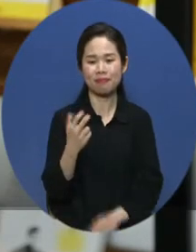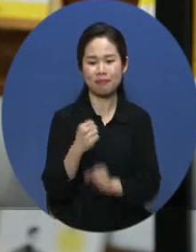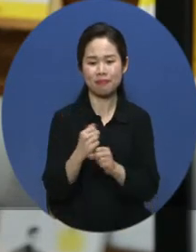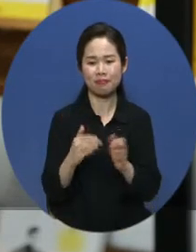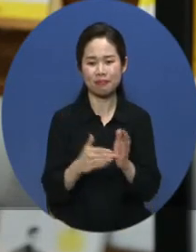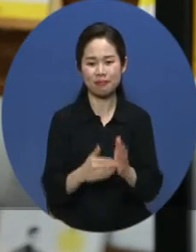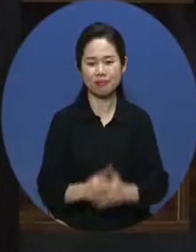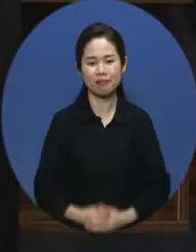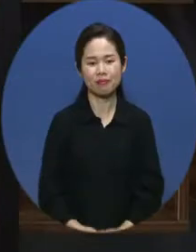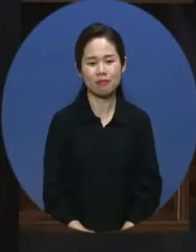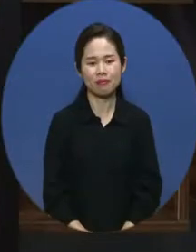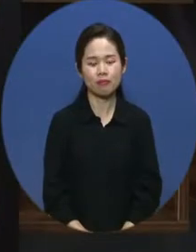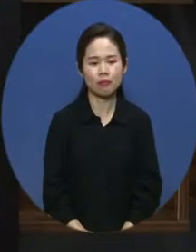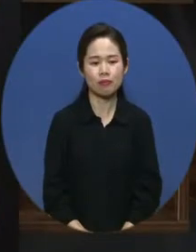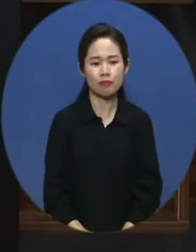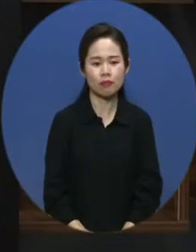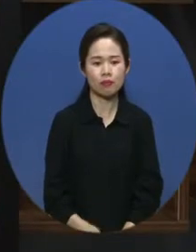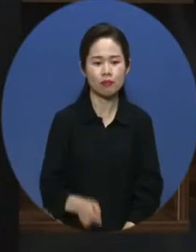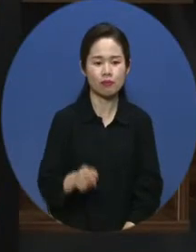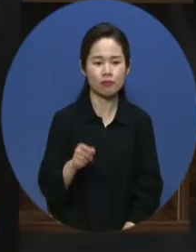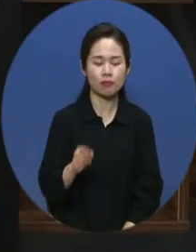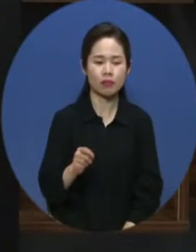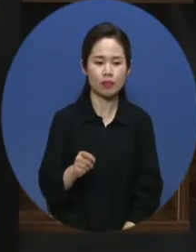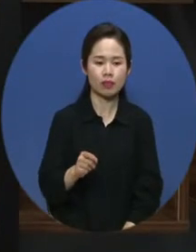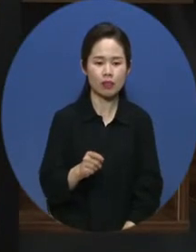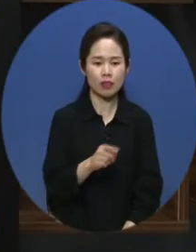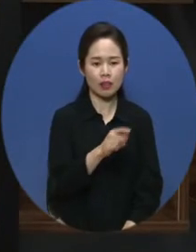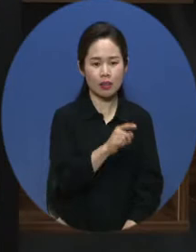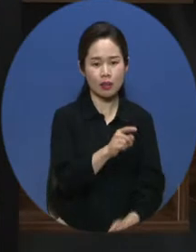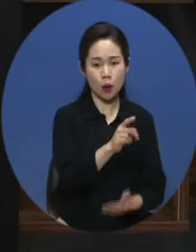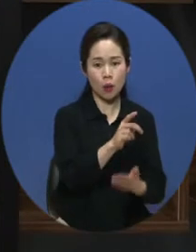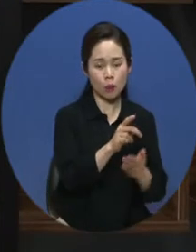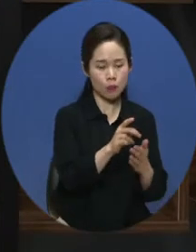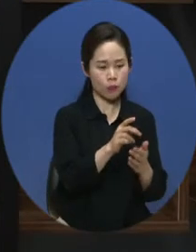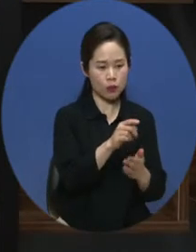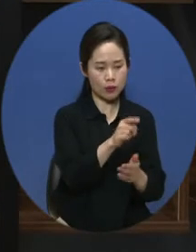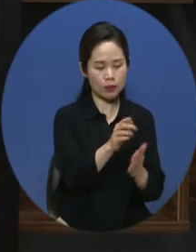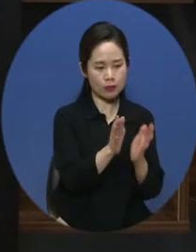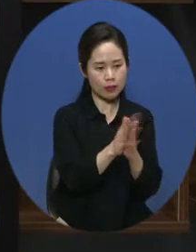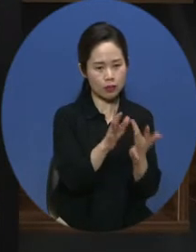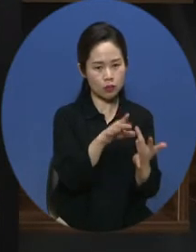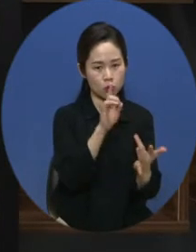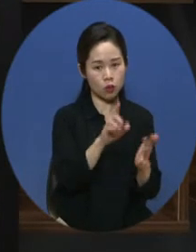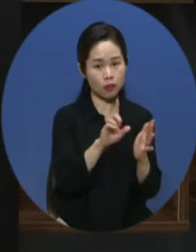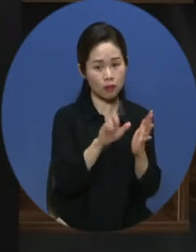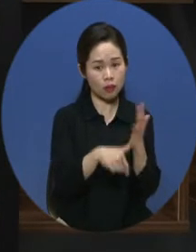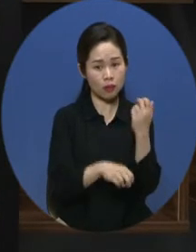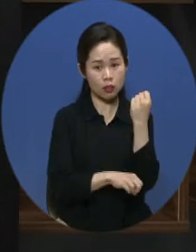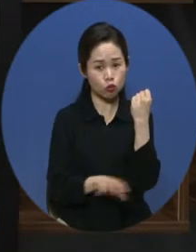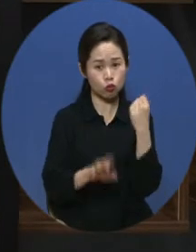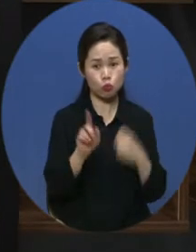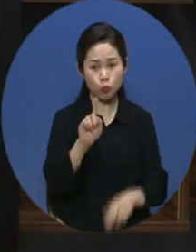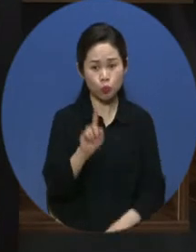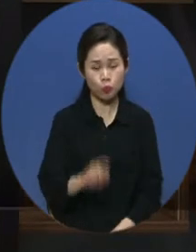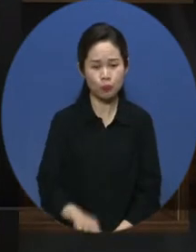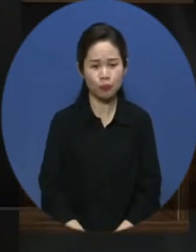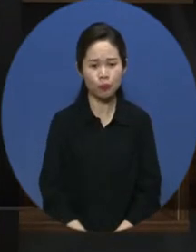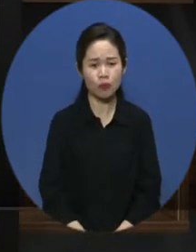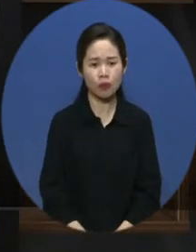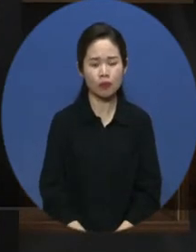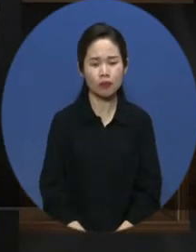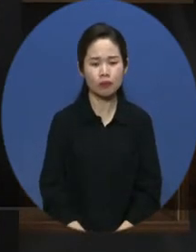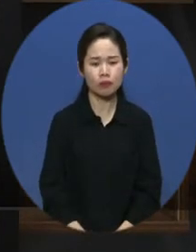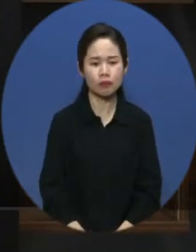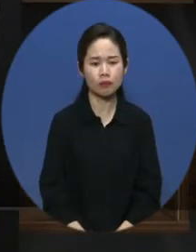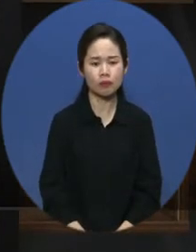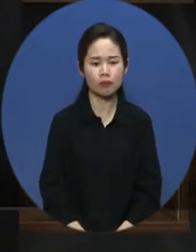있습니다. 그 출판하실 책을 선정하실 때 네. 그 어떤 특별한 기준이 있는지 궁금하거든요.